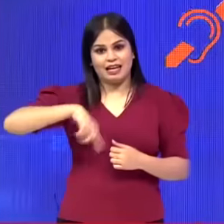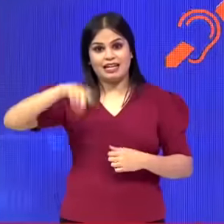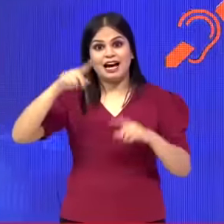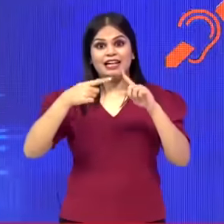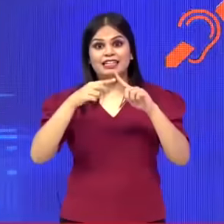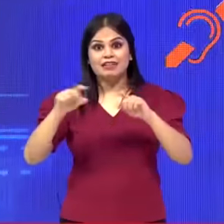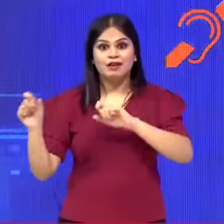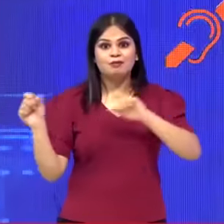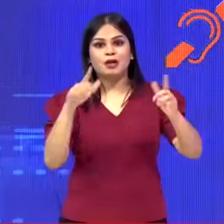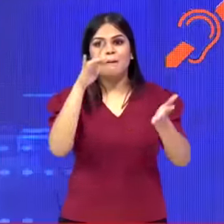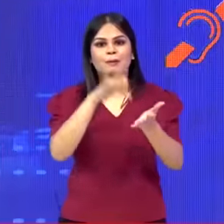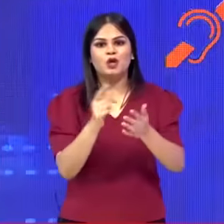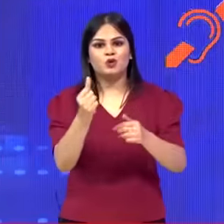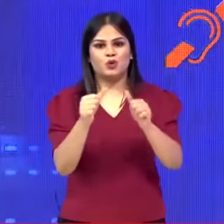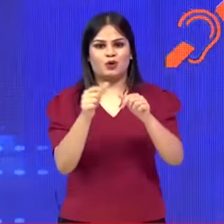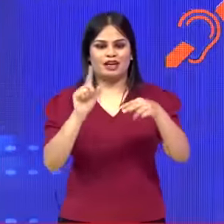करने।